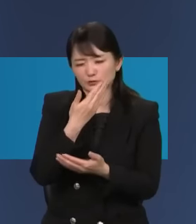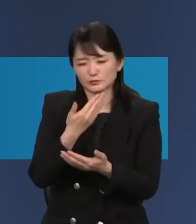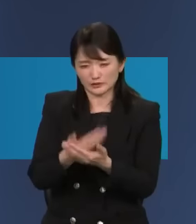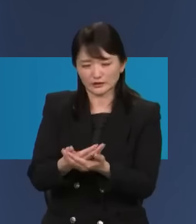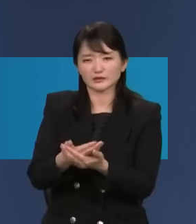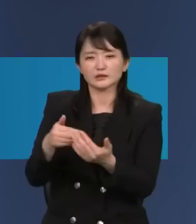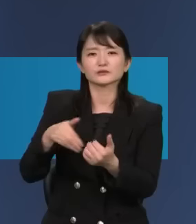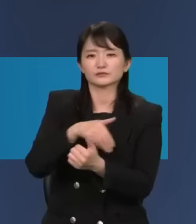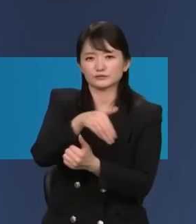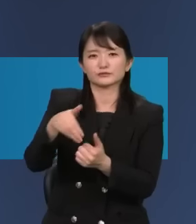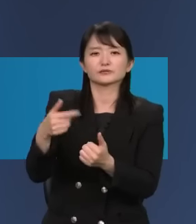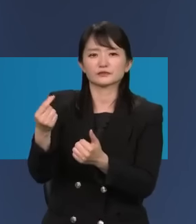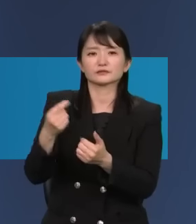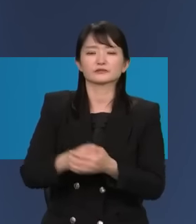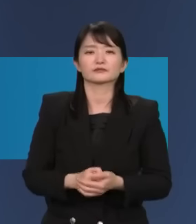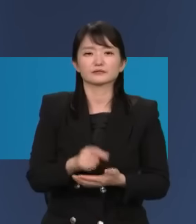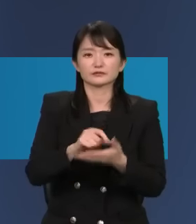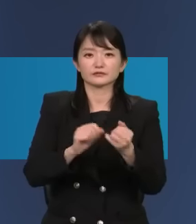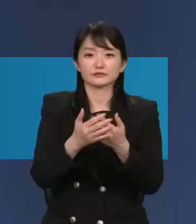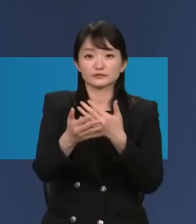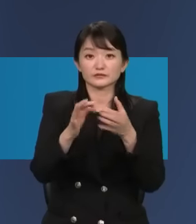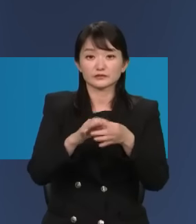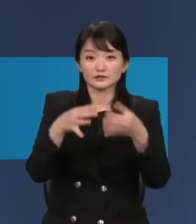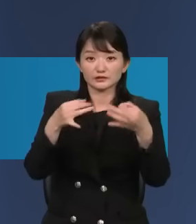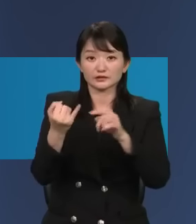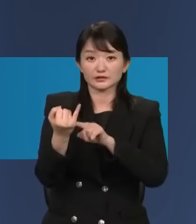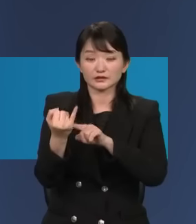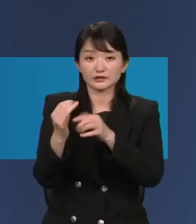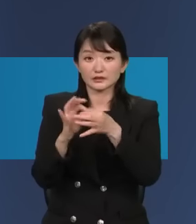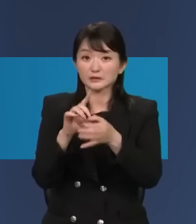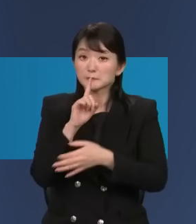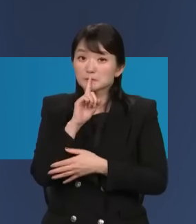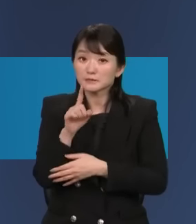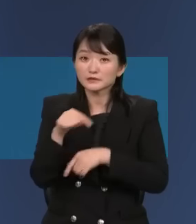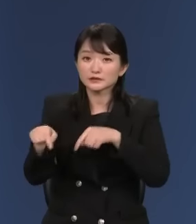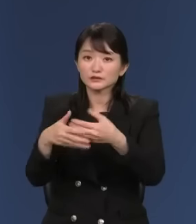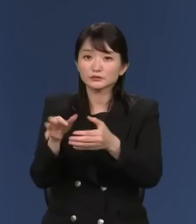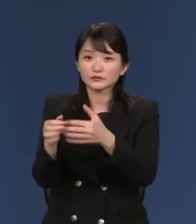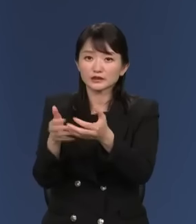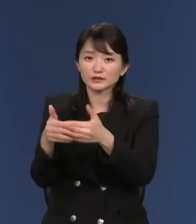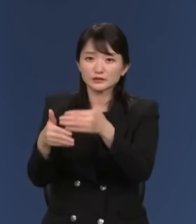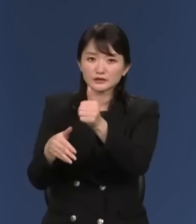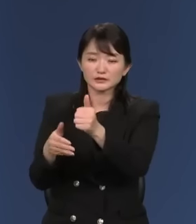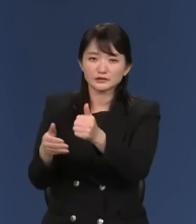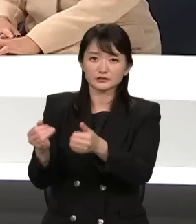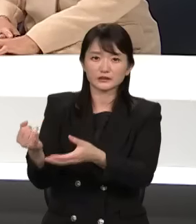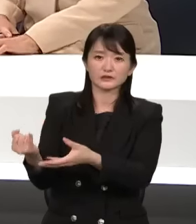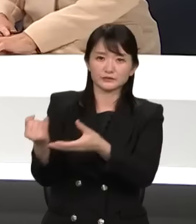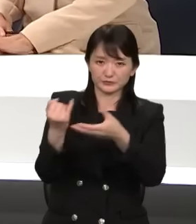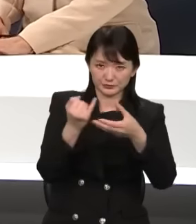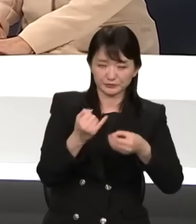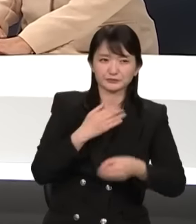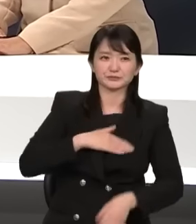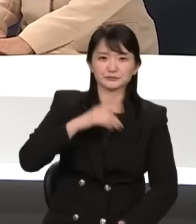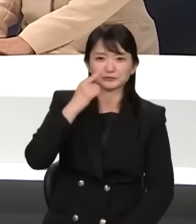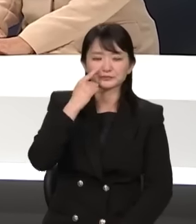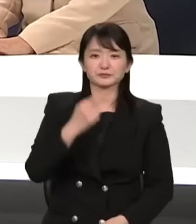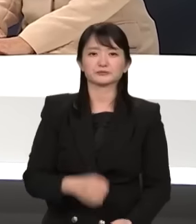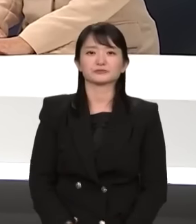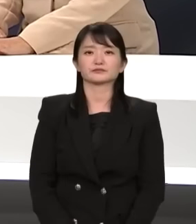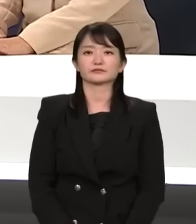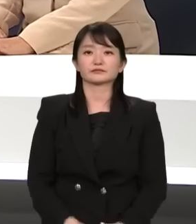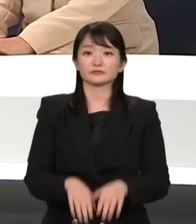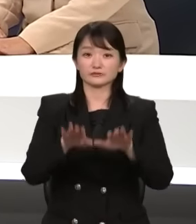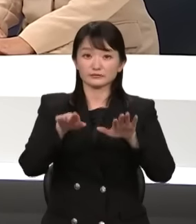김여사에게 나온 김건희 여사 관련 발언은 정치부 여당 반장과 짚어보겠습니다 자 정재훈 기자 사실